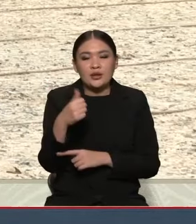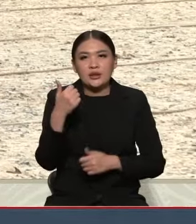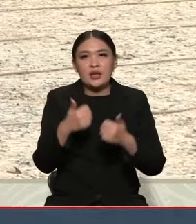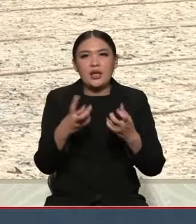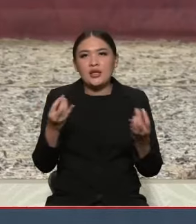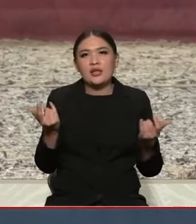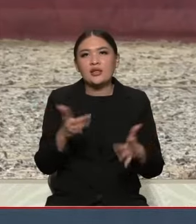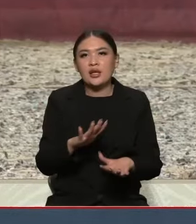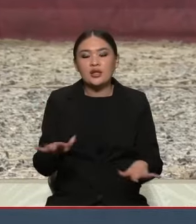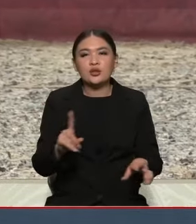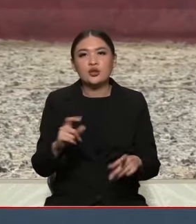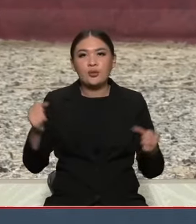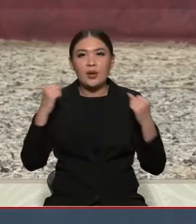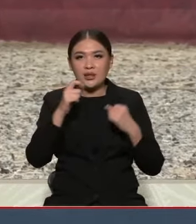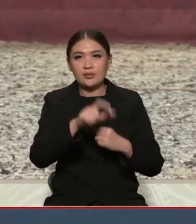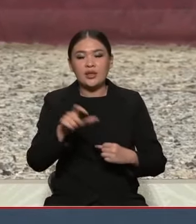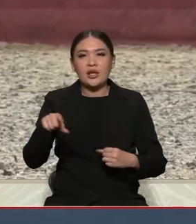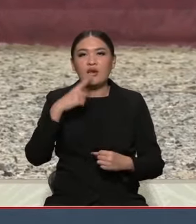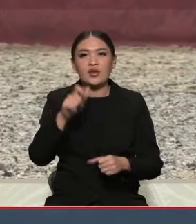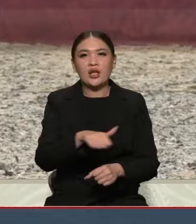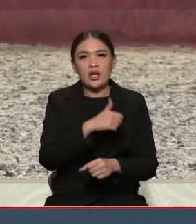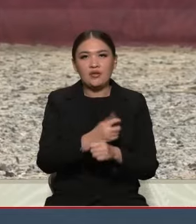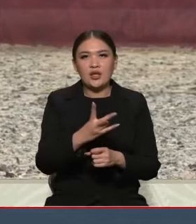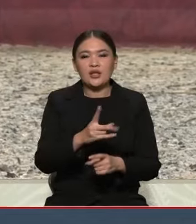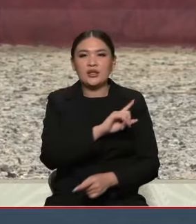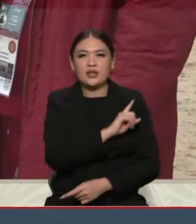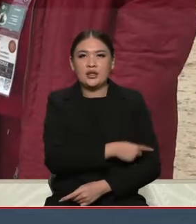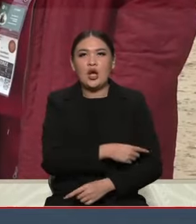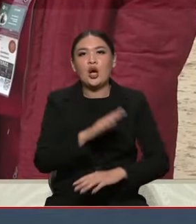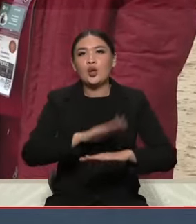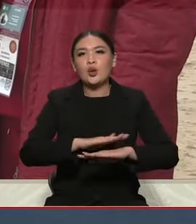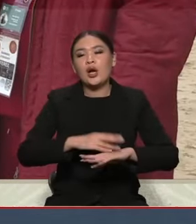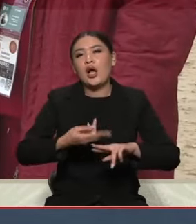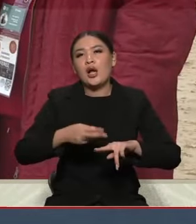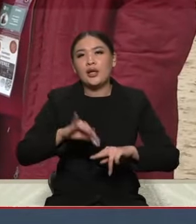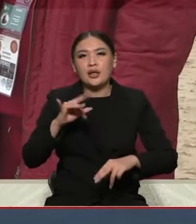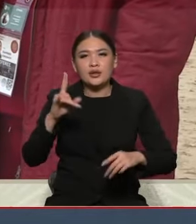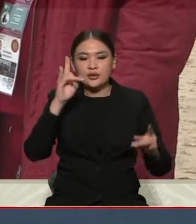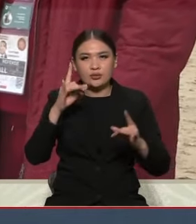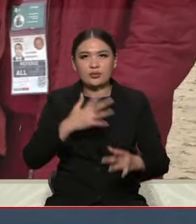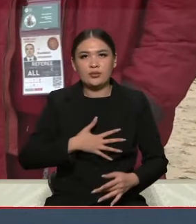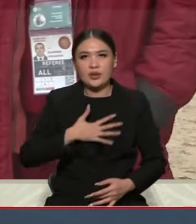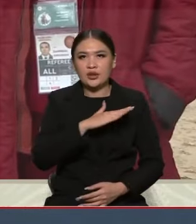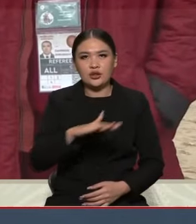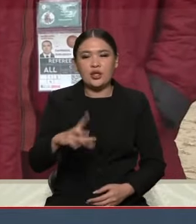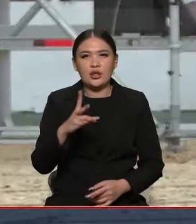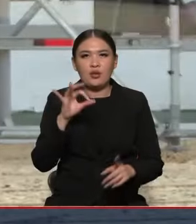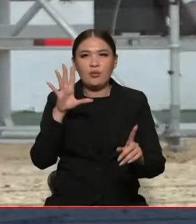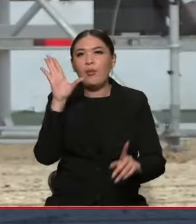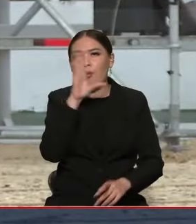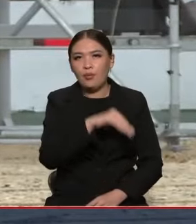не согласятся. Спортсмены отмечают, что главное иметь твердую руку и не паниковать. Тогда точно получится попасть. Попасть в яблочко.